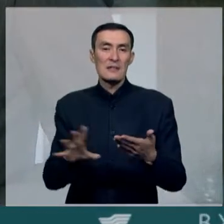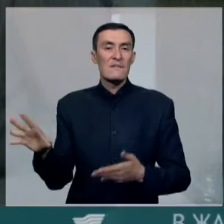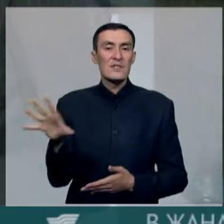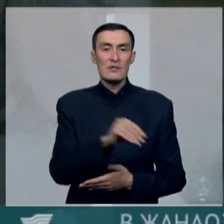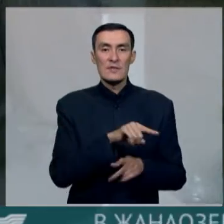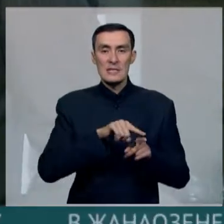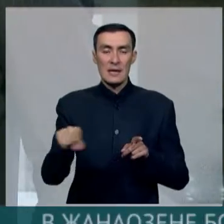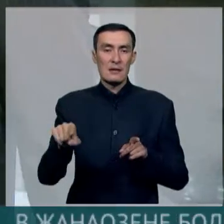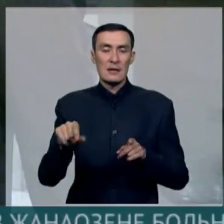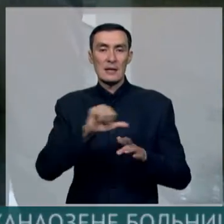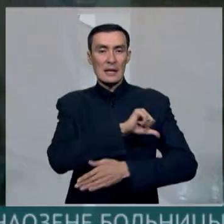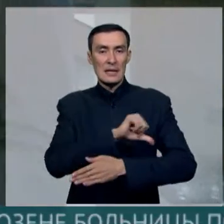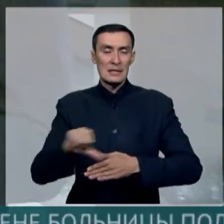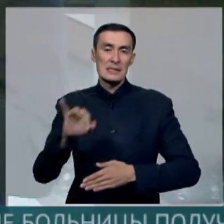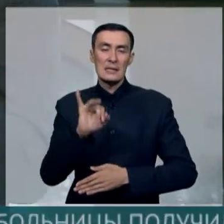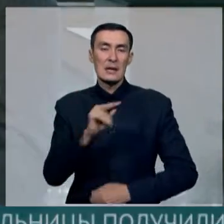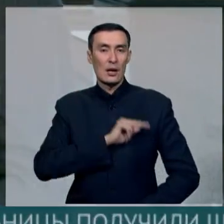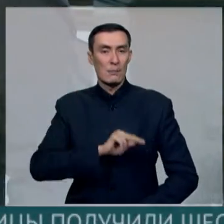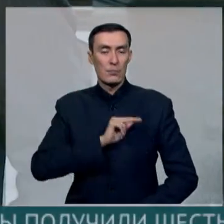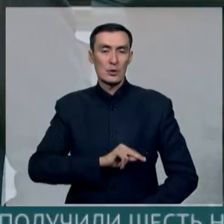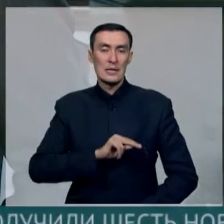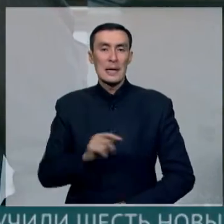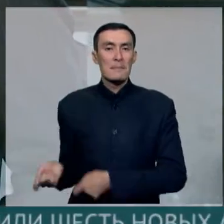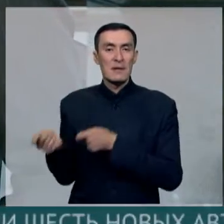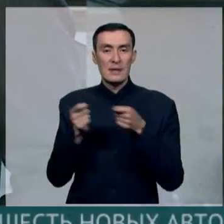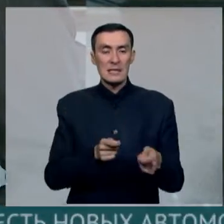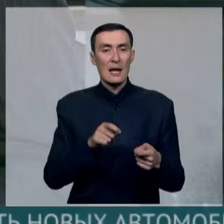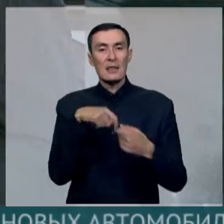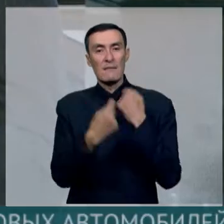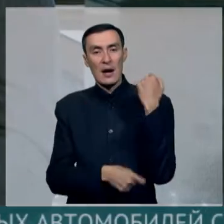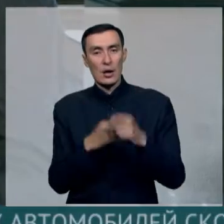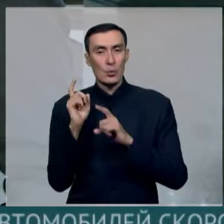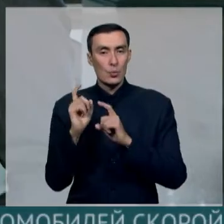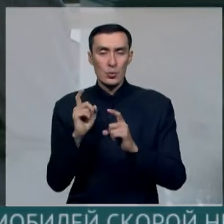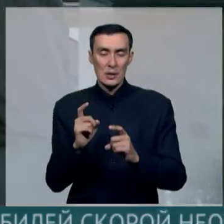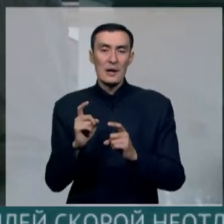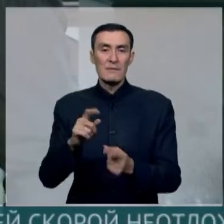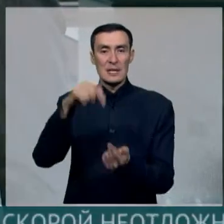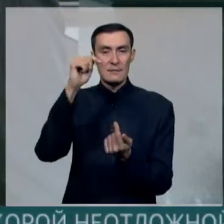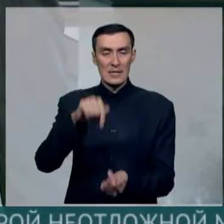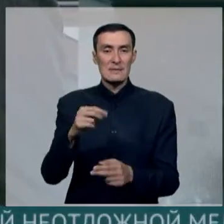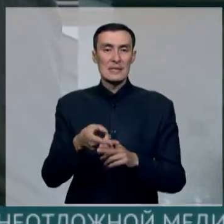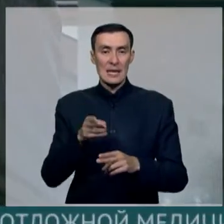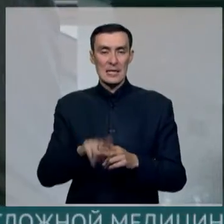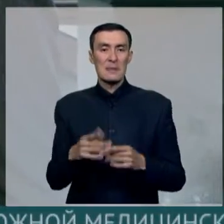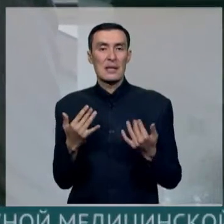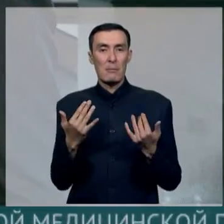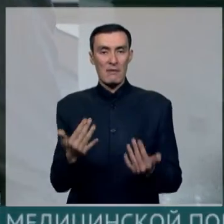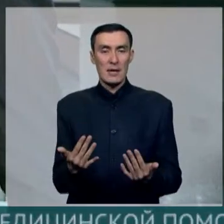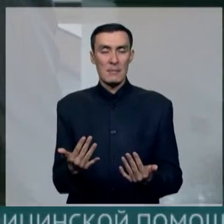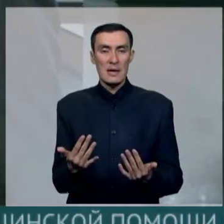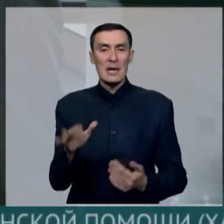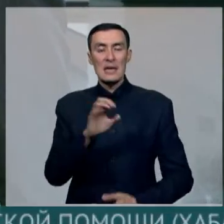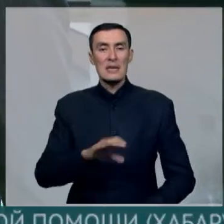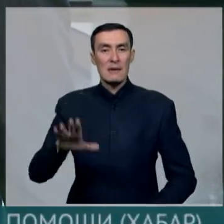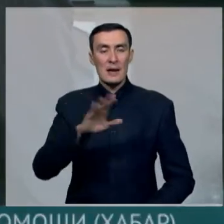границы. И работать, перевозить свои товары в соответствии с требованиями